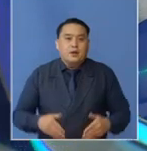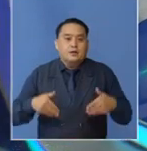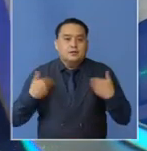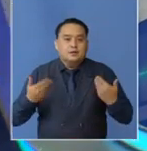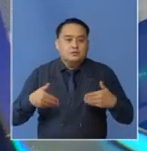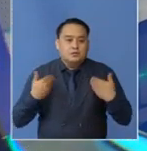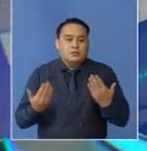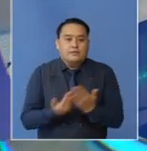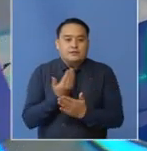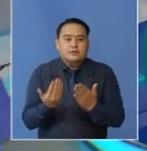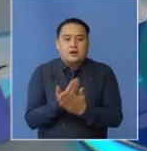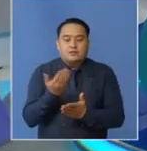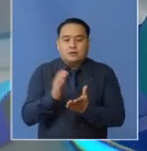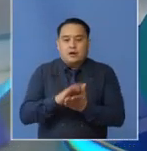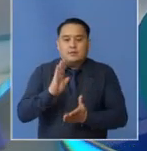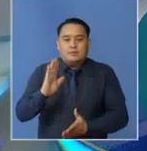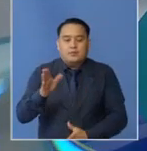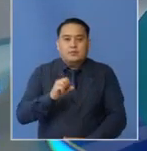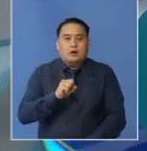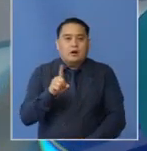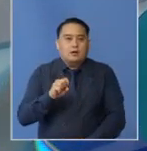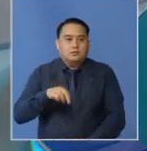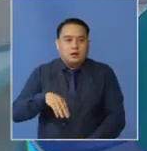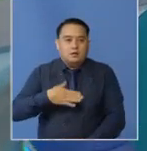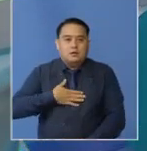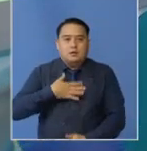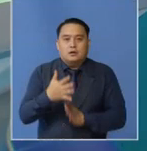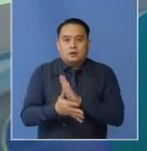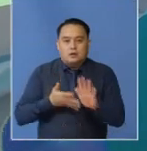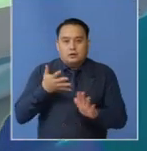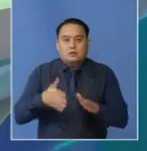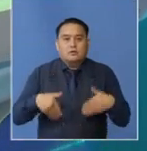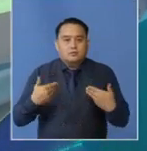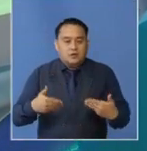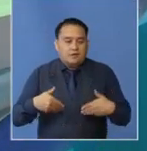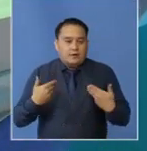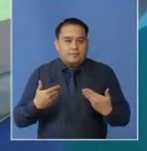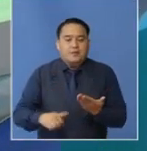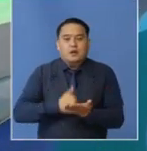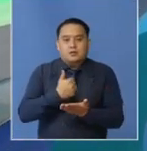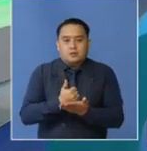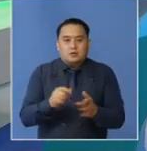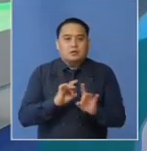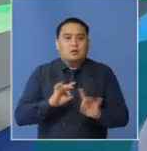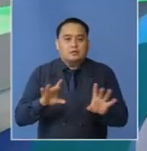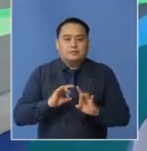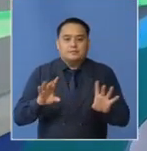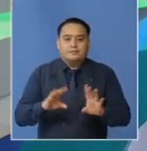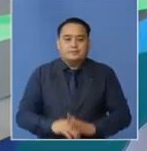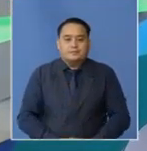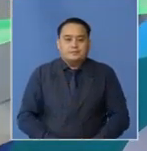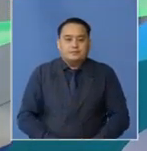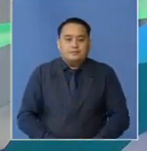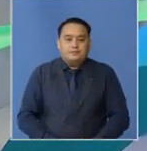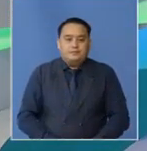Добрый вечер, в эфире телеканала ЖТСУ. Время новостей. С вами Азат Жумаханов и сурдоперевод Марата Жумабекова. Смотрите в сегодняшнем